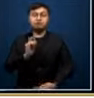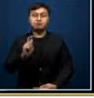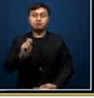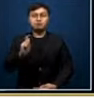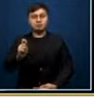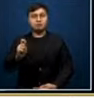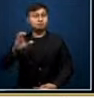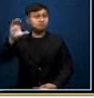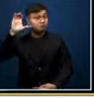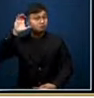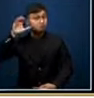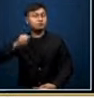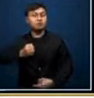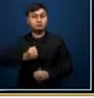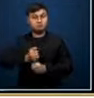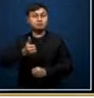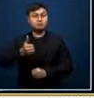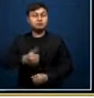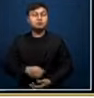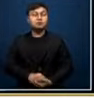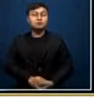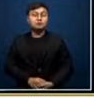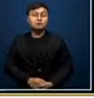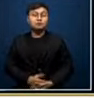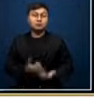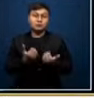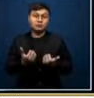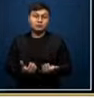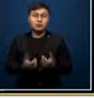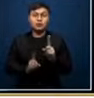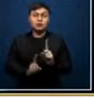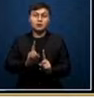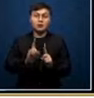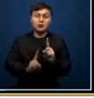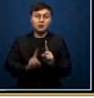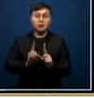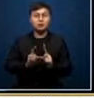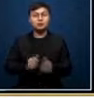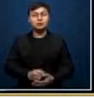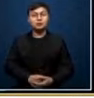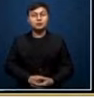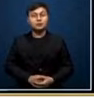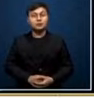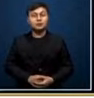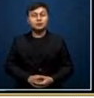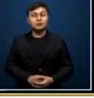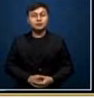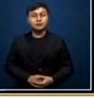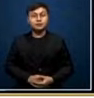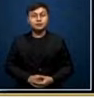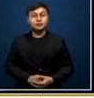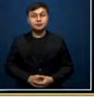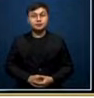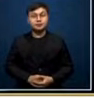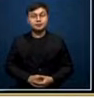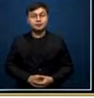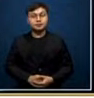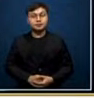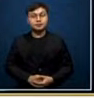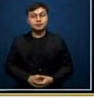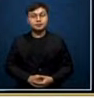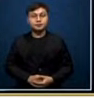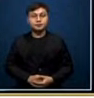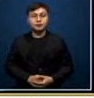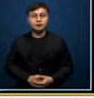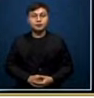คะปัจจุบันนี้นะเเนี่ยนะคะถ้าจะมีการประเมินนะคะก็จะให้หน่วยงานนะคะเอ่อที่จะจะอ่า